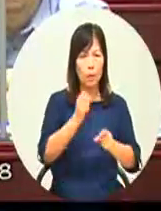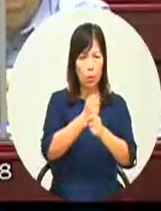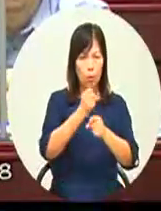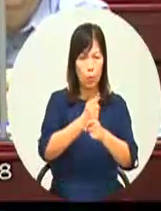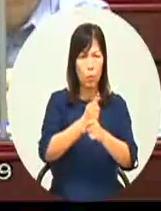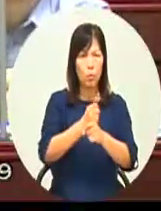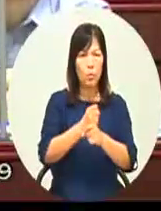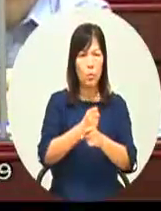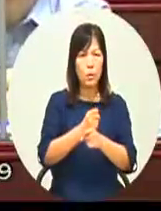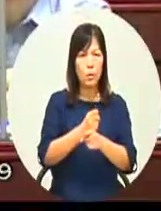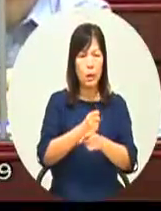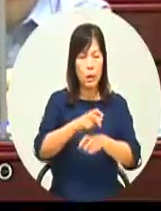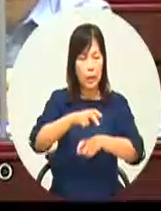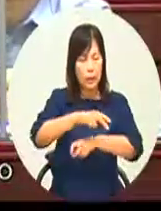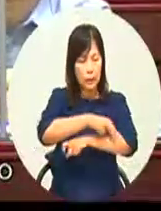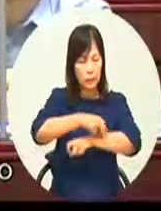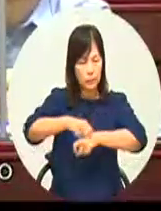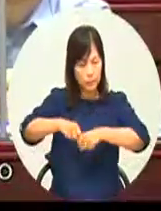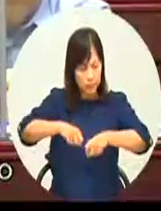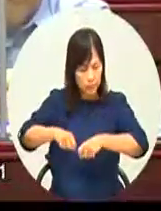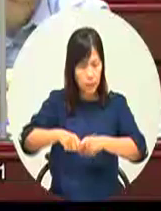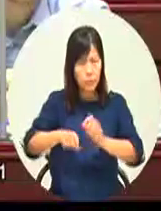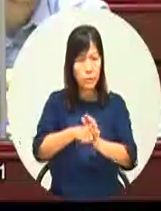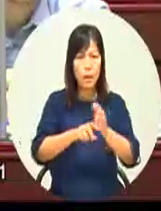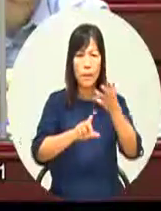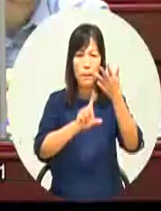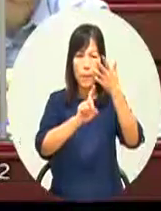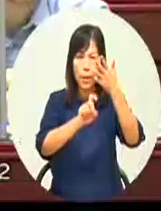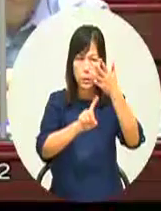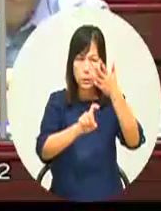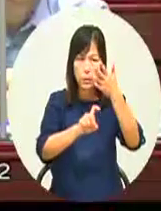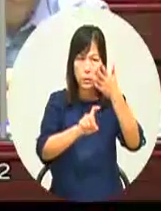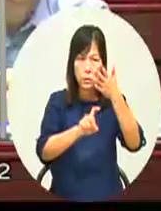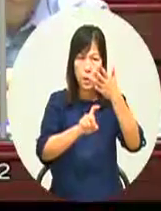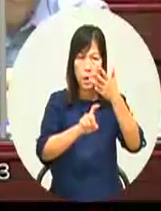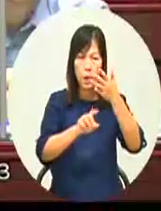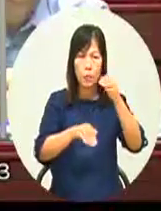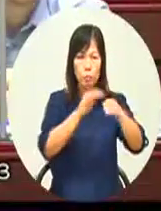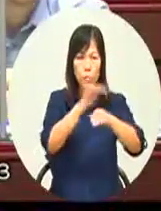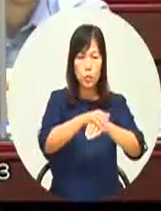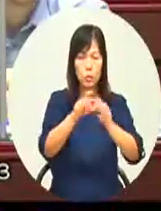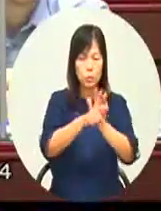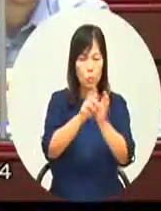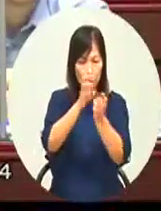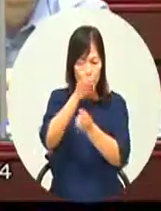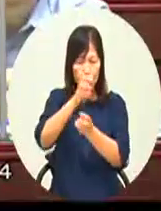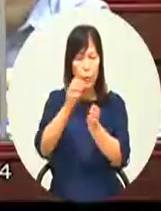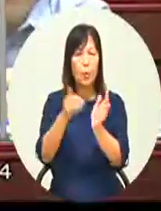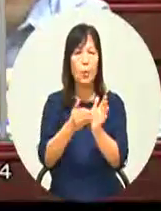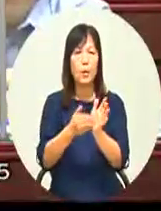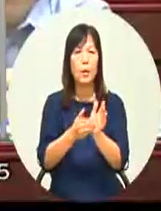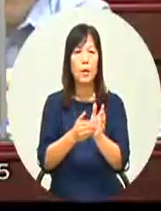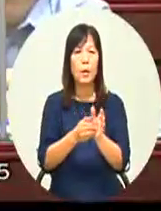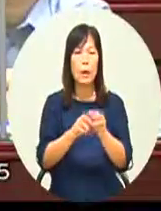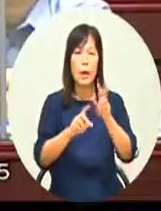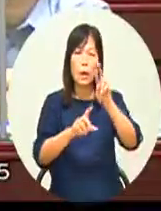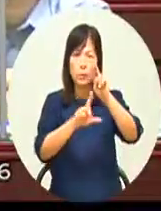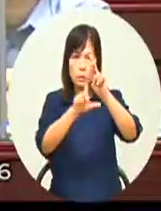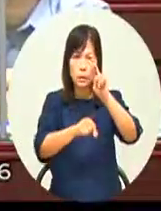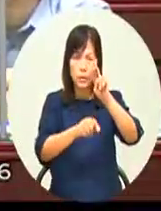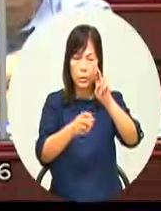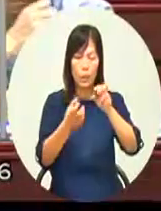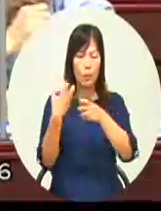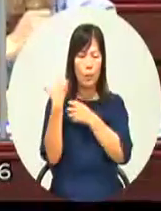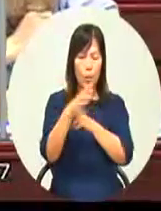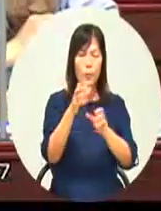这一个设计已经在8月11号完成整个站体的细部设计，那预计在年底就可以发包